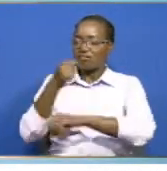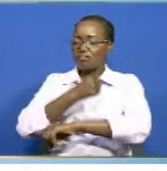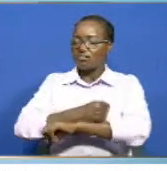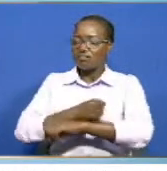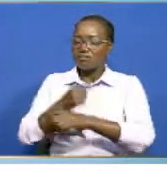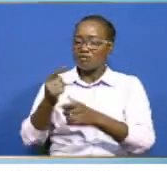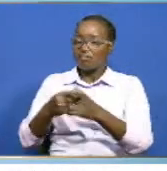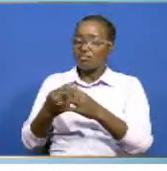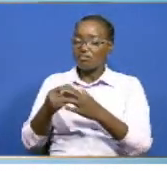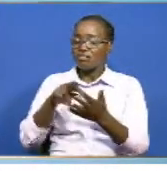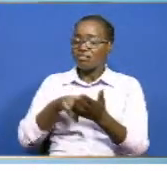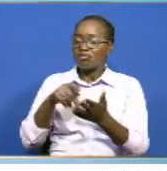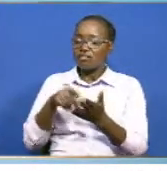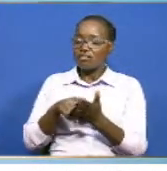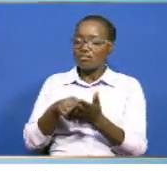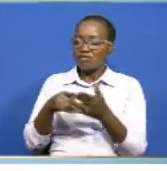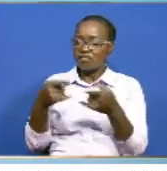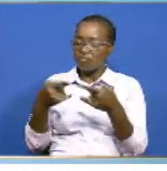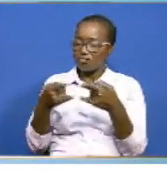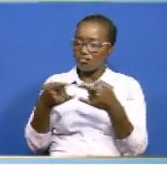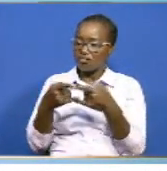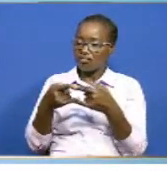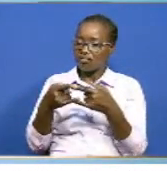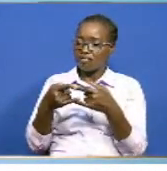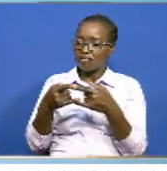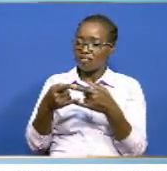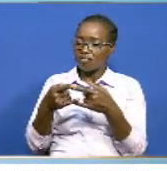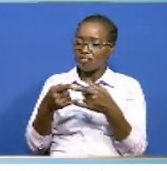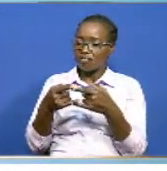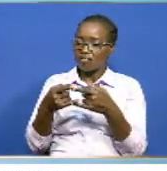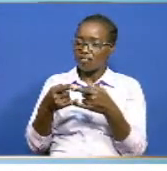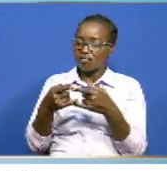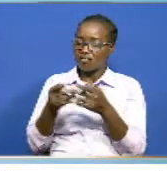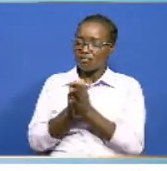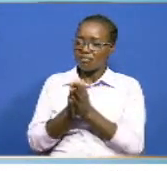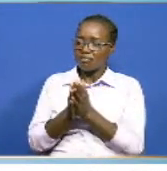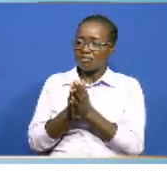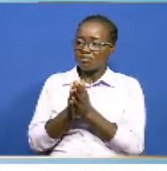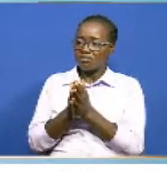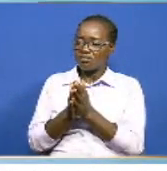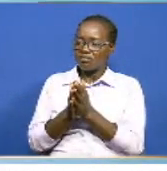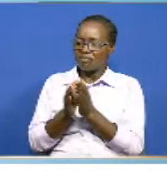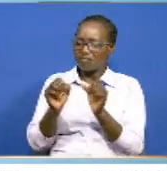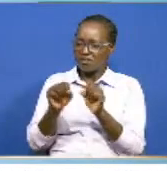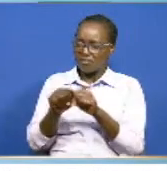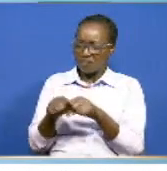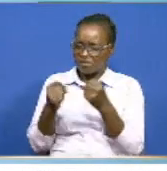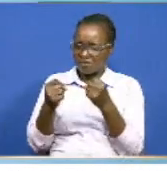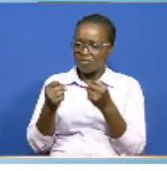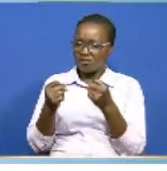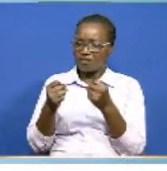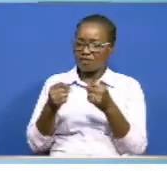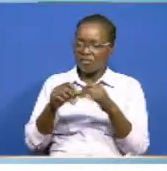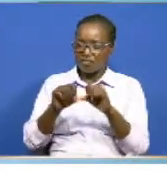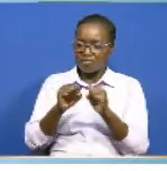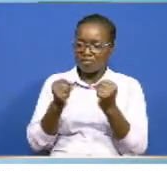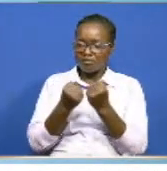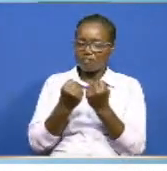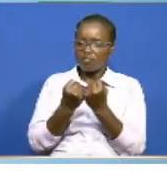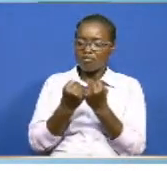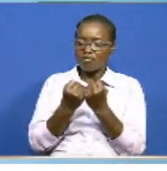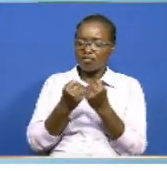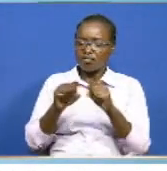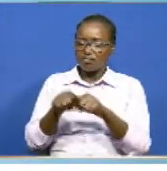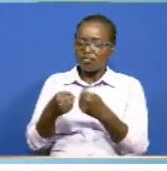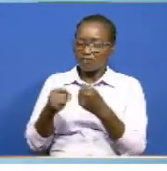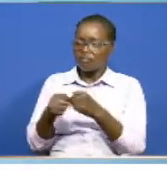kunayo gap, tuna nafasi ambayo imekatika katika hii fabric, social fabric, ambayo sisi kama wa